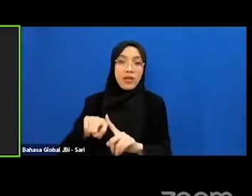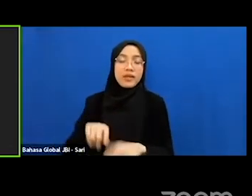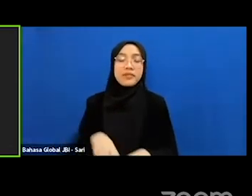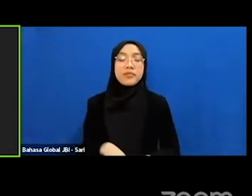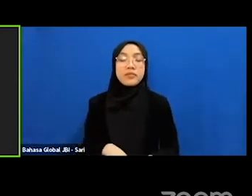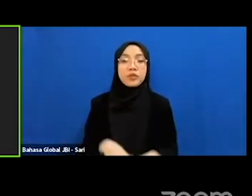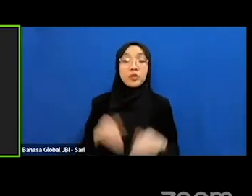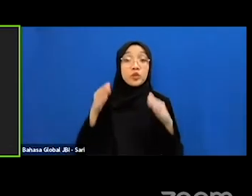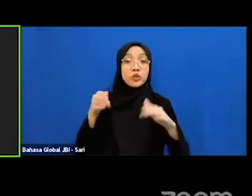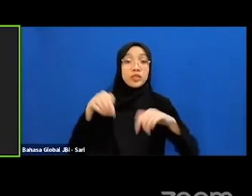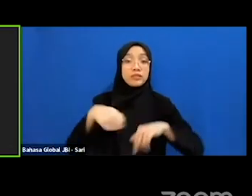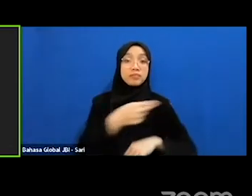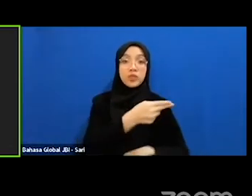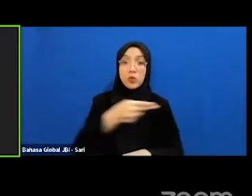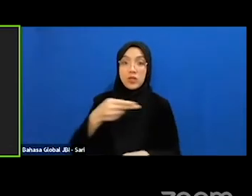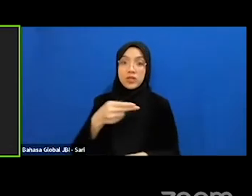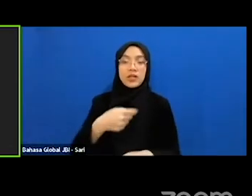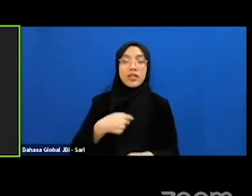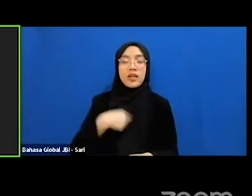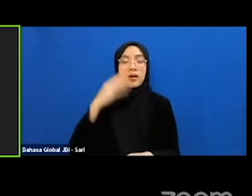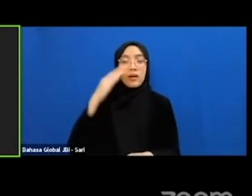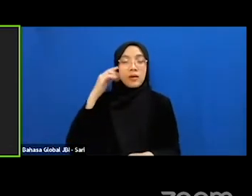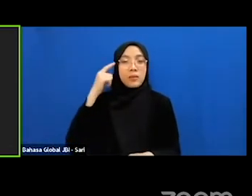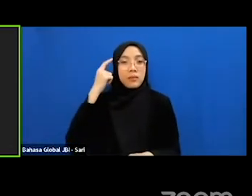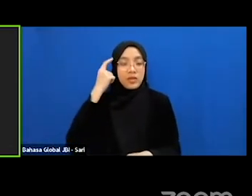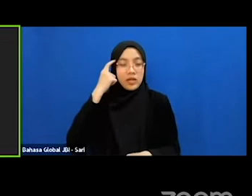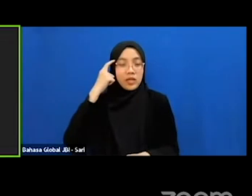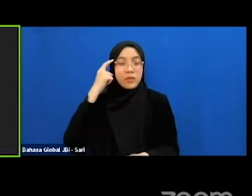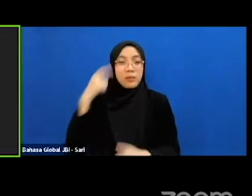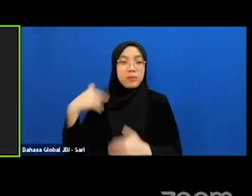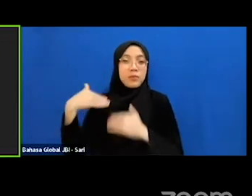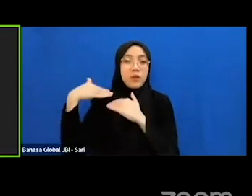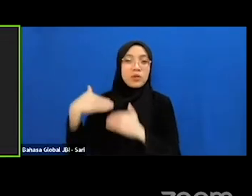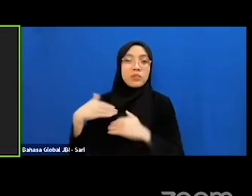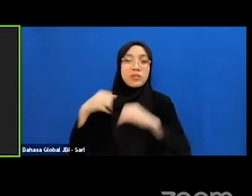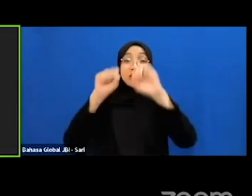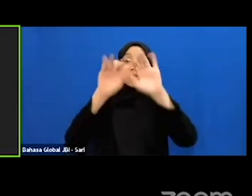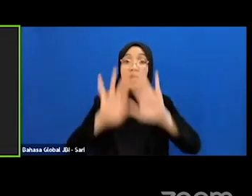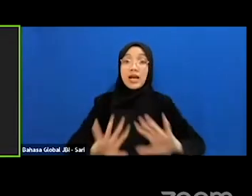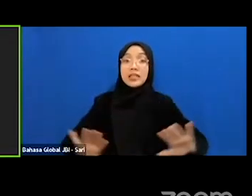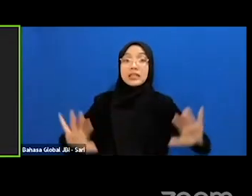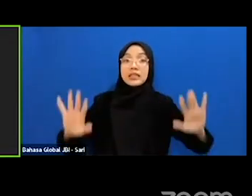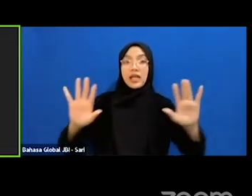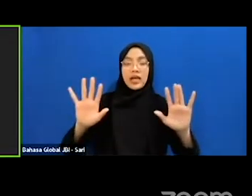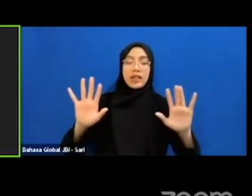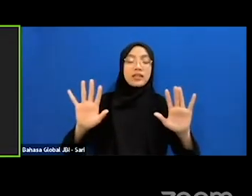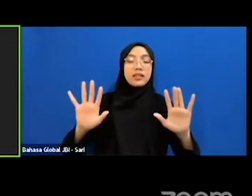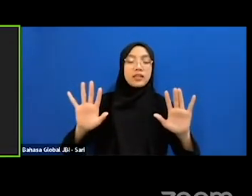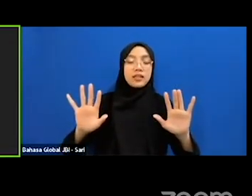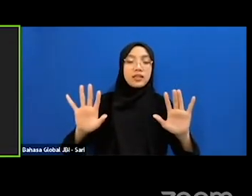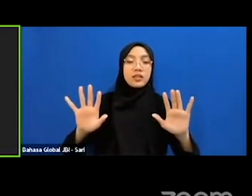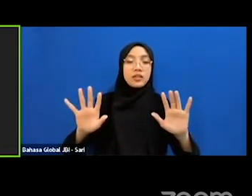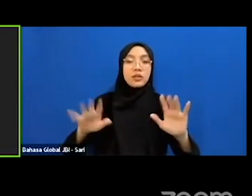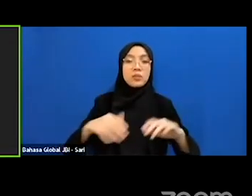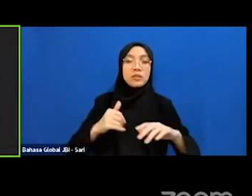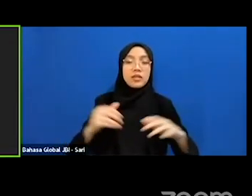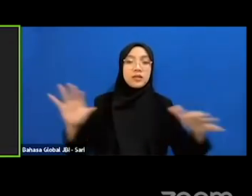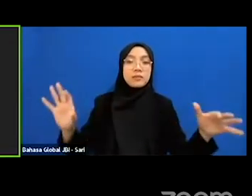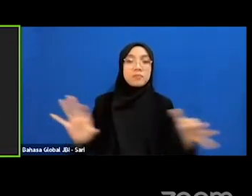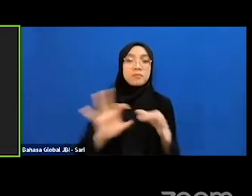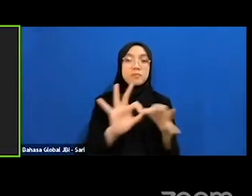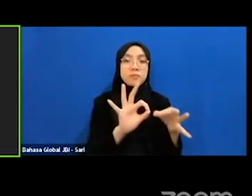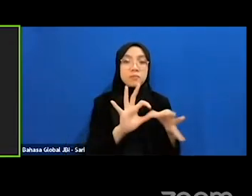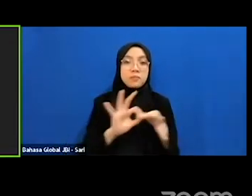Indonesia dan Shakira peran eh ASEAN eh untuk mensinergikan